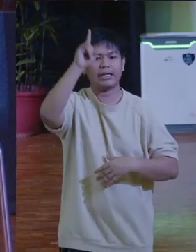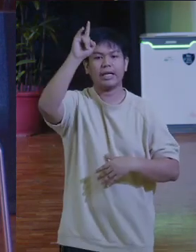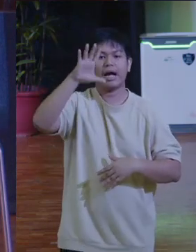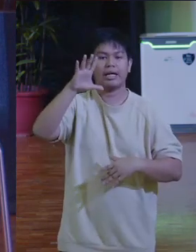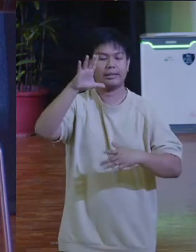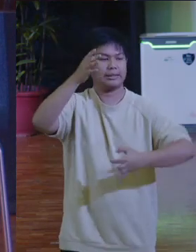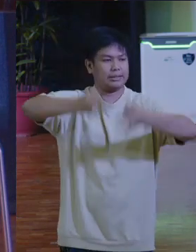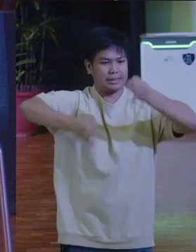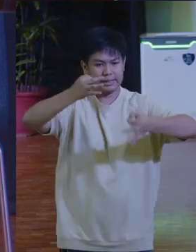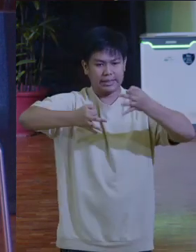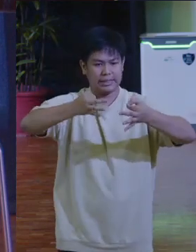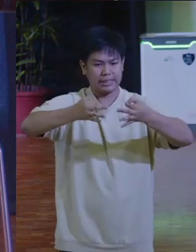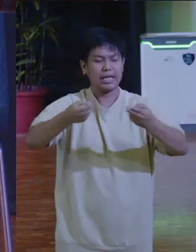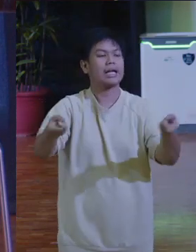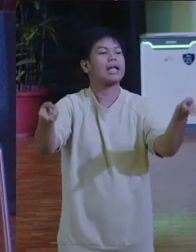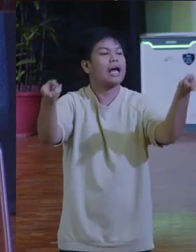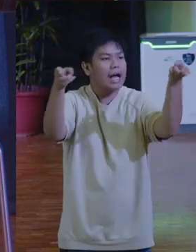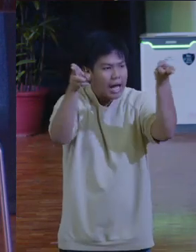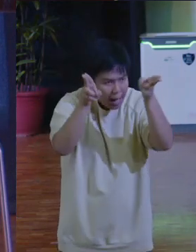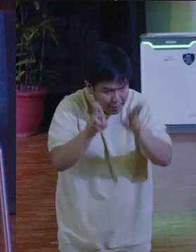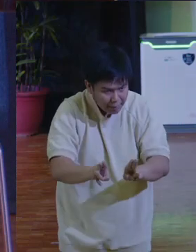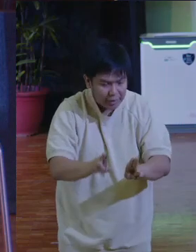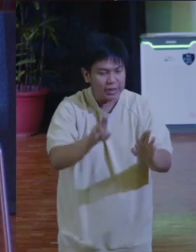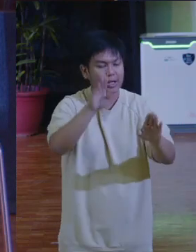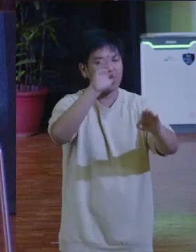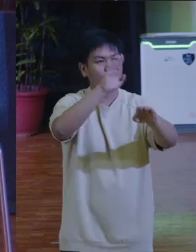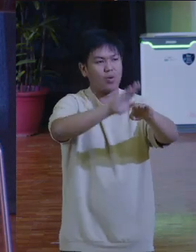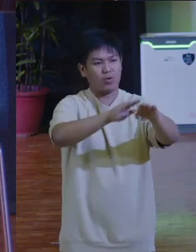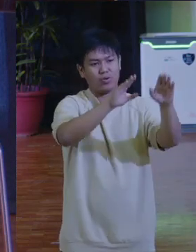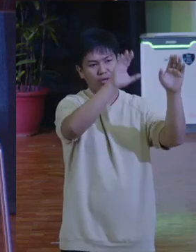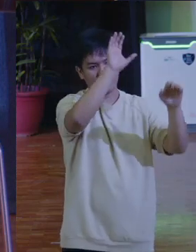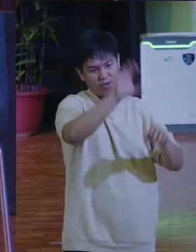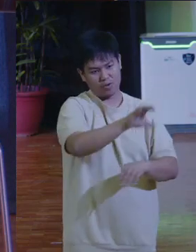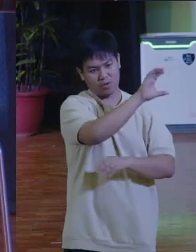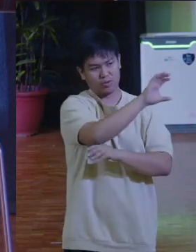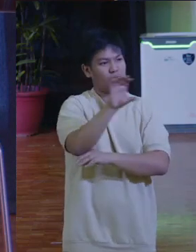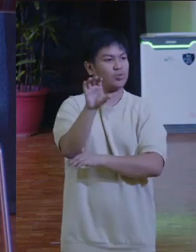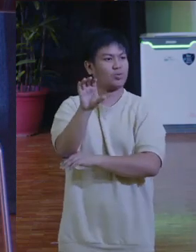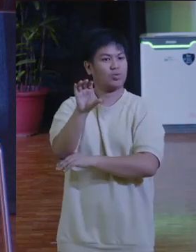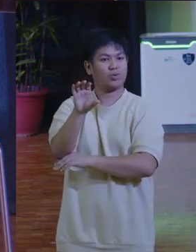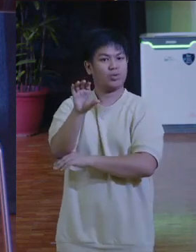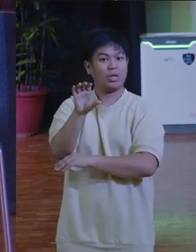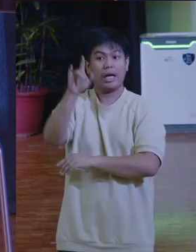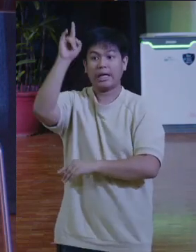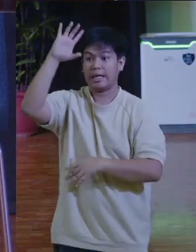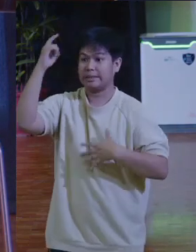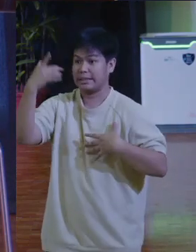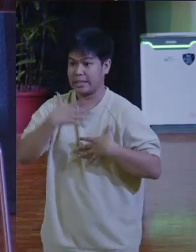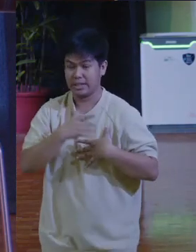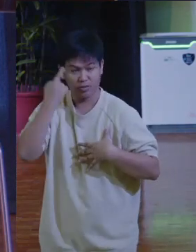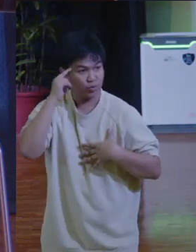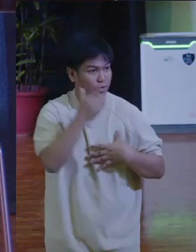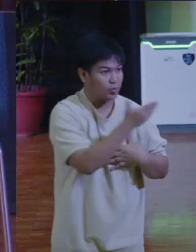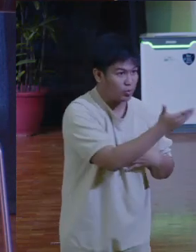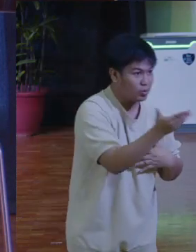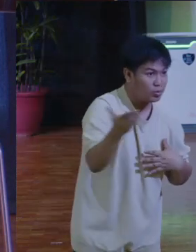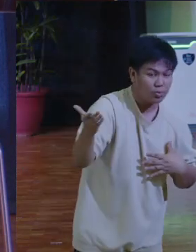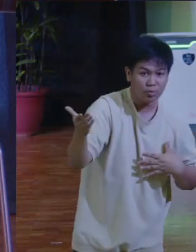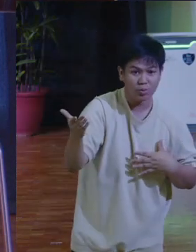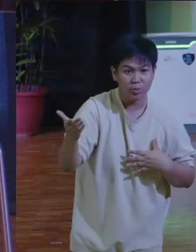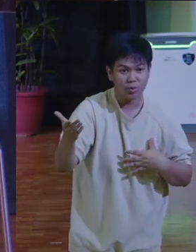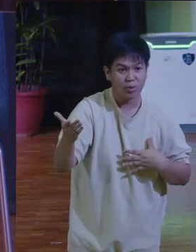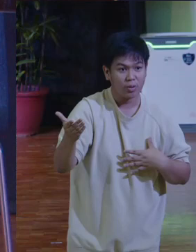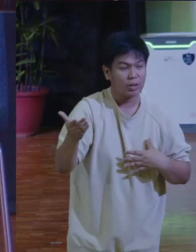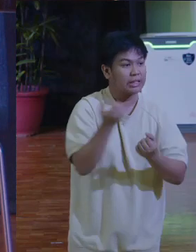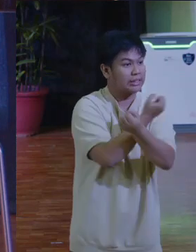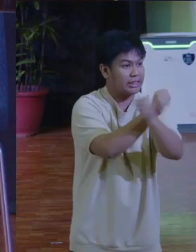krus na iyon, natupad ni Jesus ang pagbibigay ng God's grace sapagkat sinalo niya